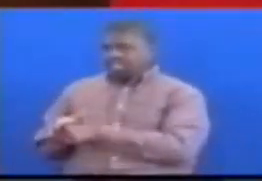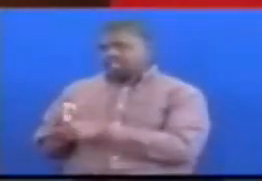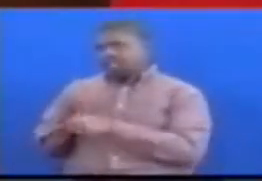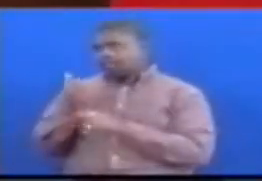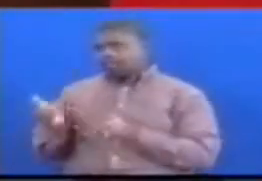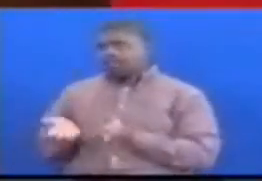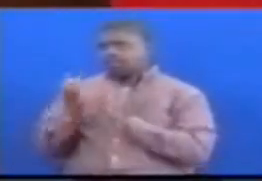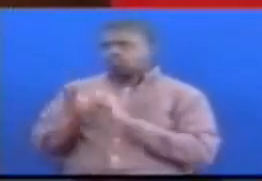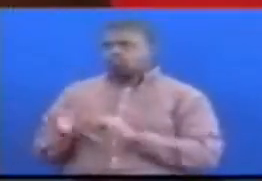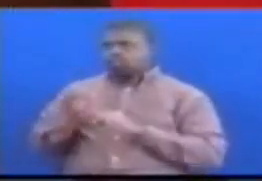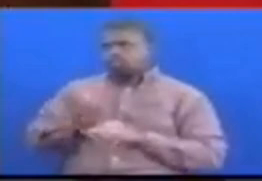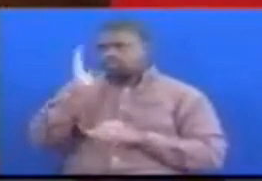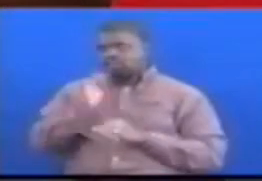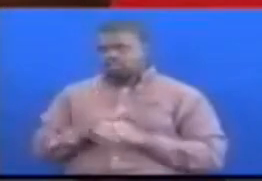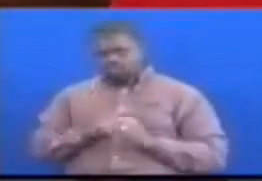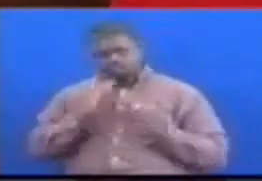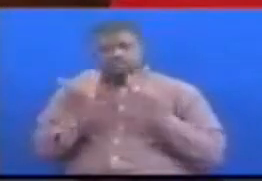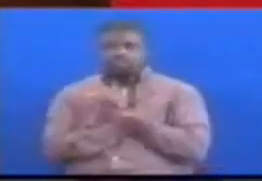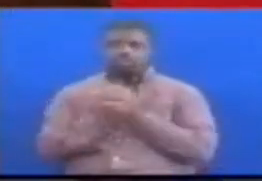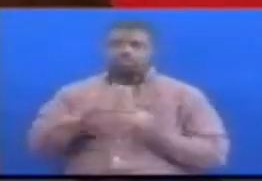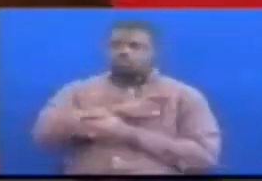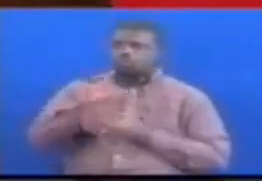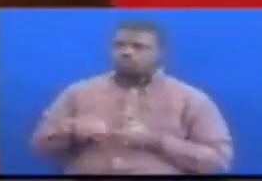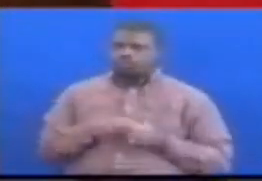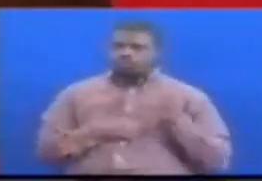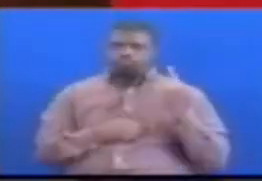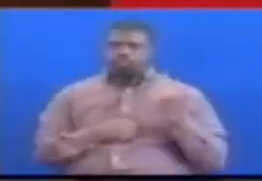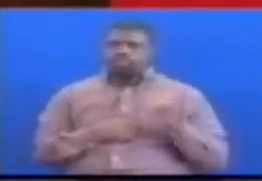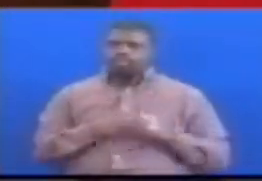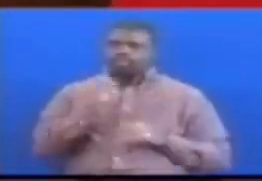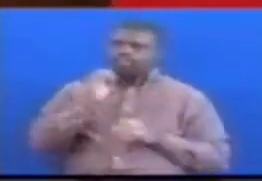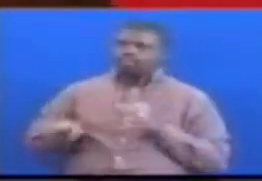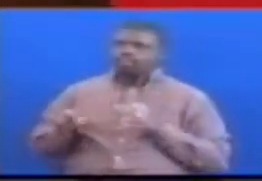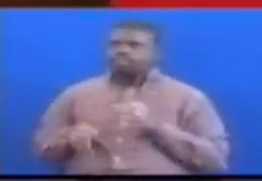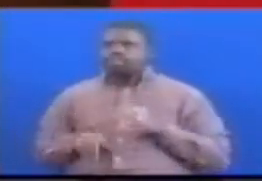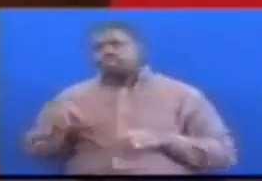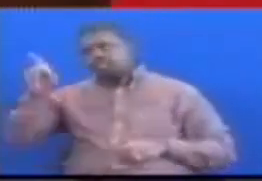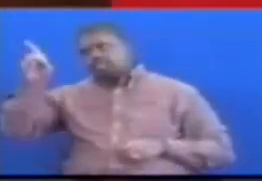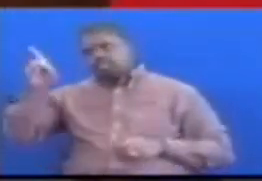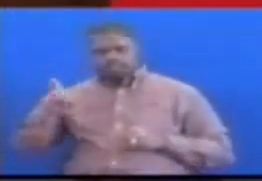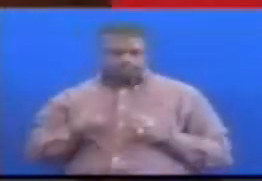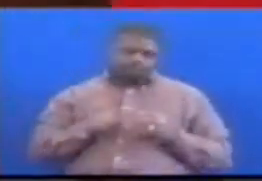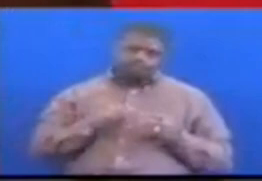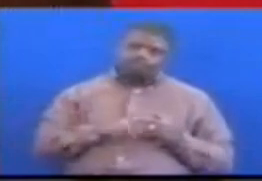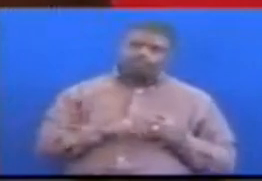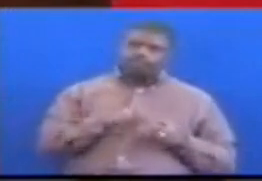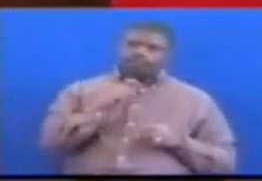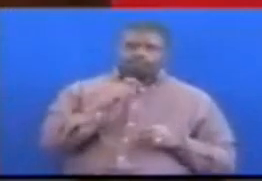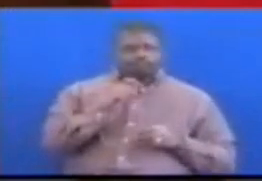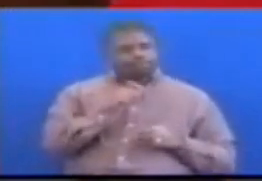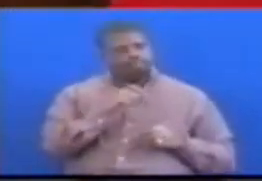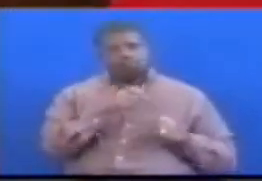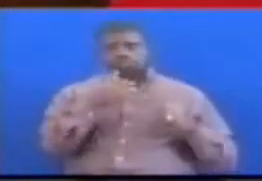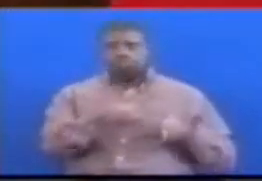kwa bahati nzuri sana serikali iliyadhibiti yote. Moja ya matukio mabaya ni kama yale ya Kibiti. Matukio mengine ni kama